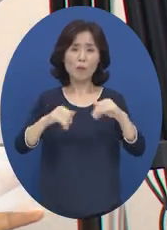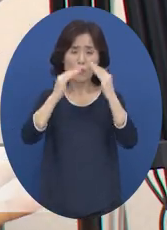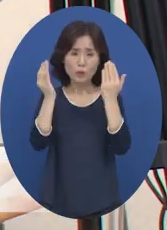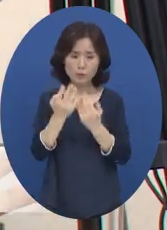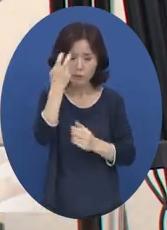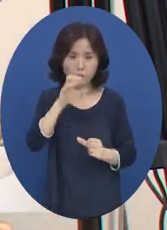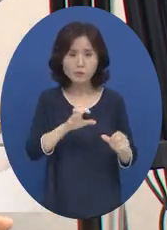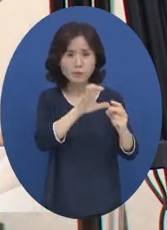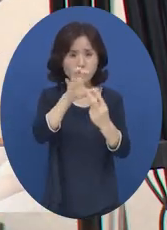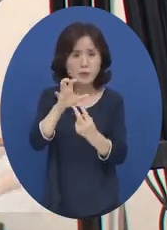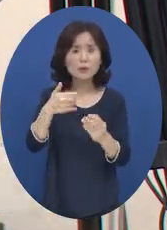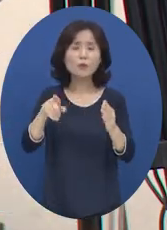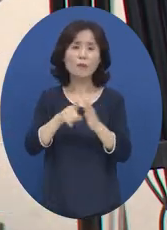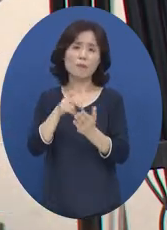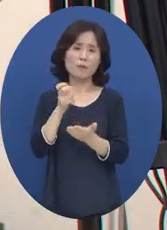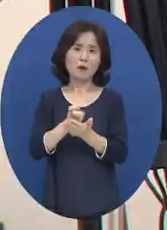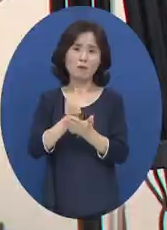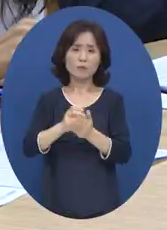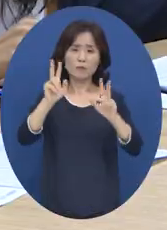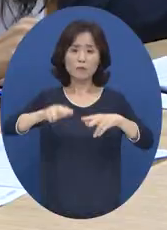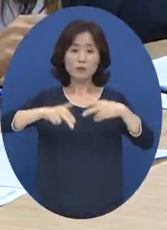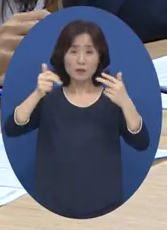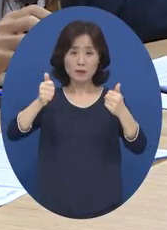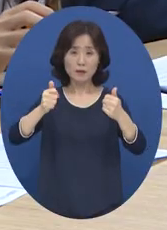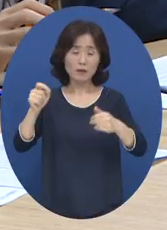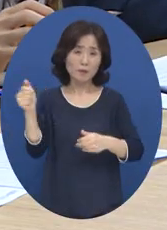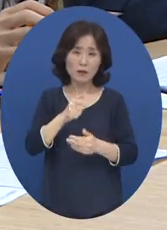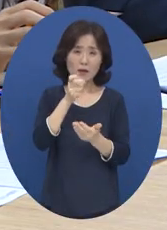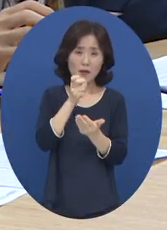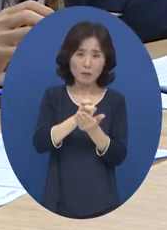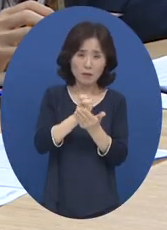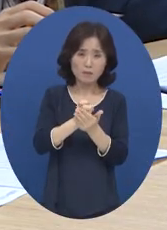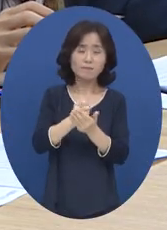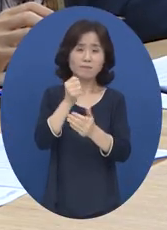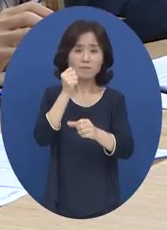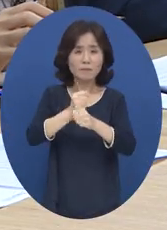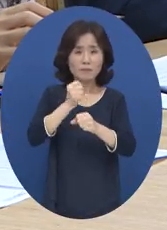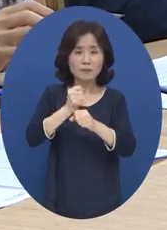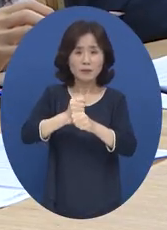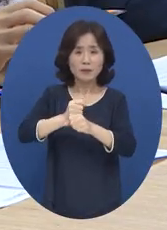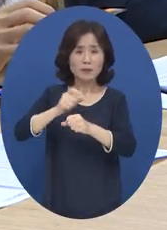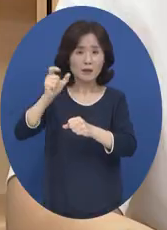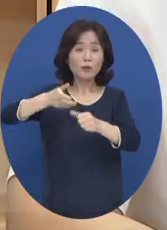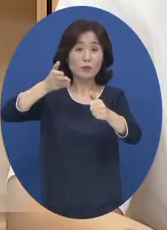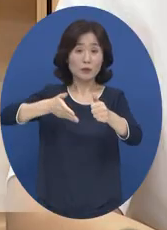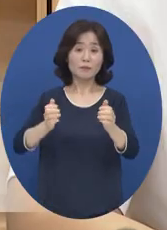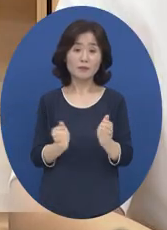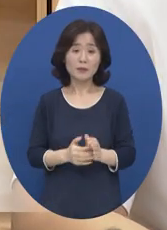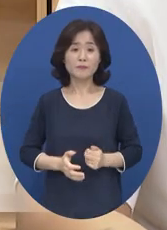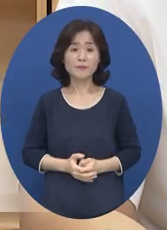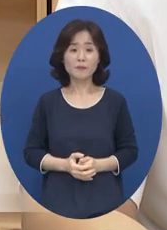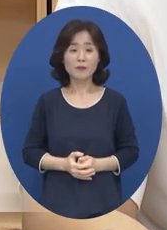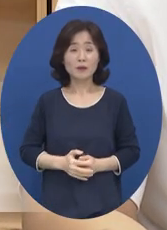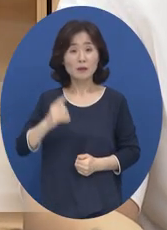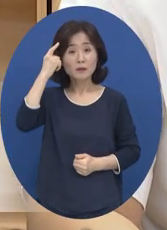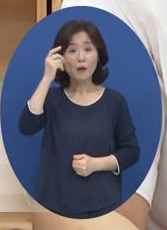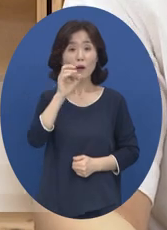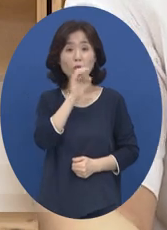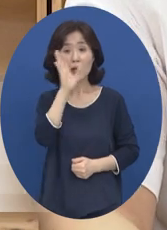일이라며 국회에서 신속히 입법화해 주기를 강력하게 요청했습니다. 의식 없는